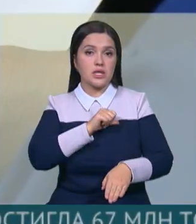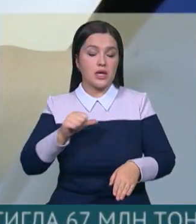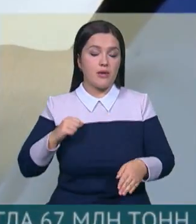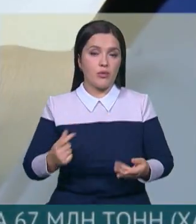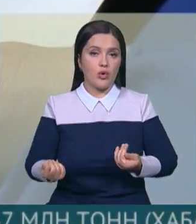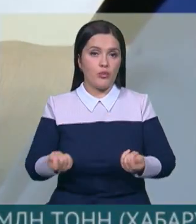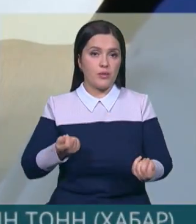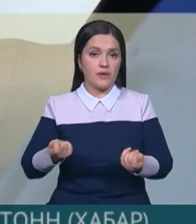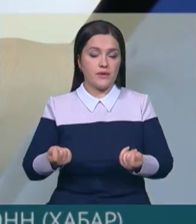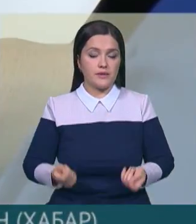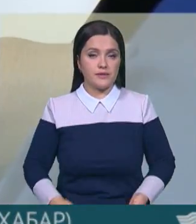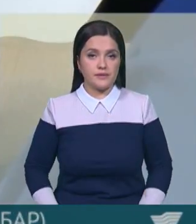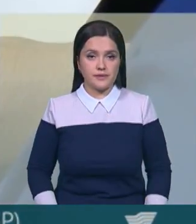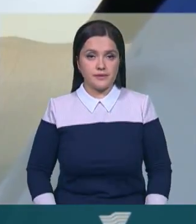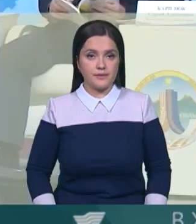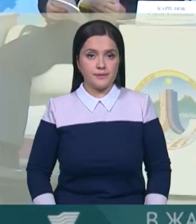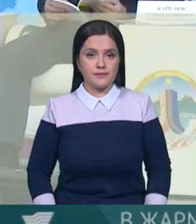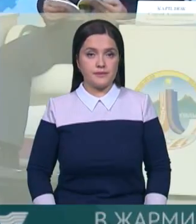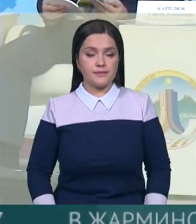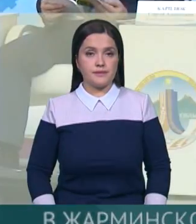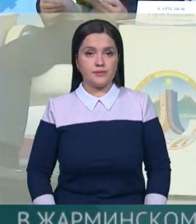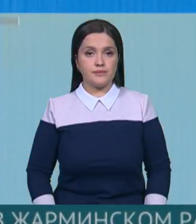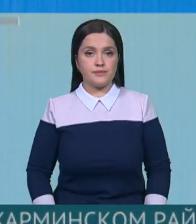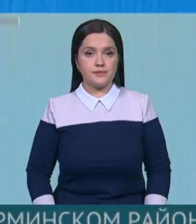будет осуществлять местное самоуправление.